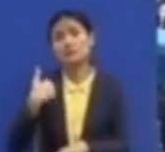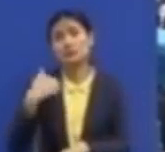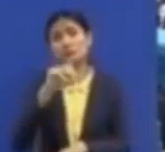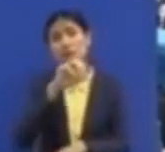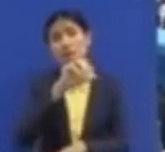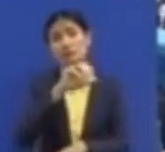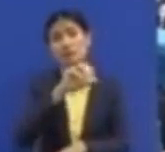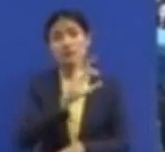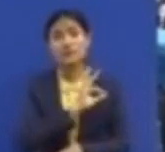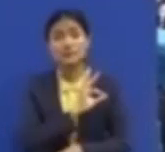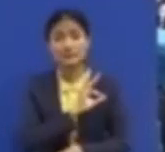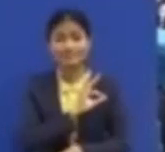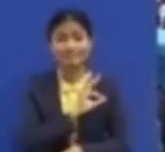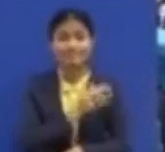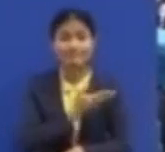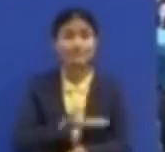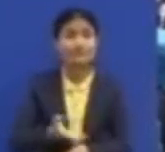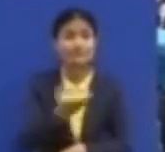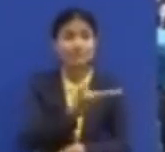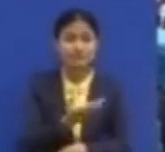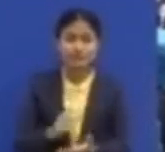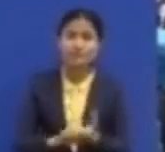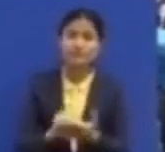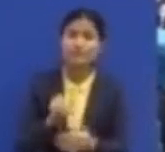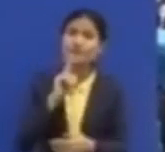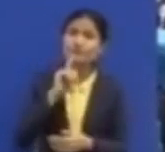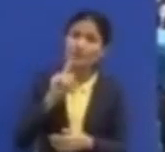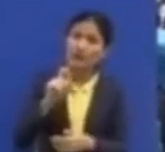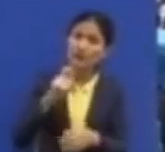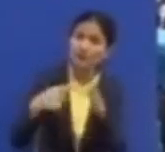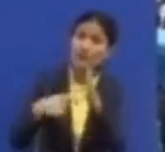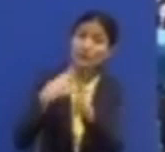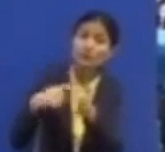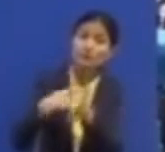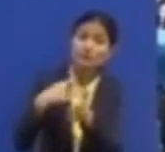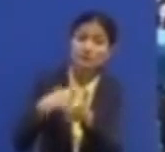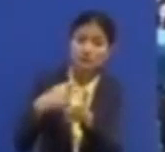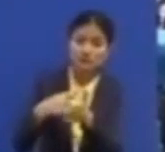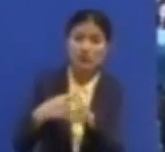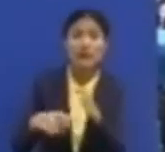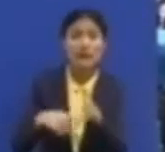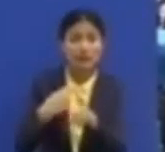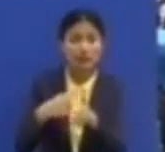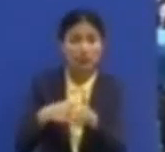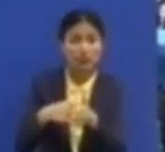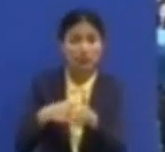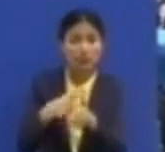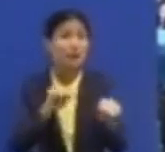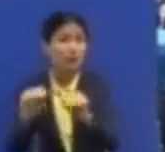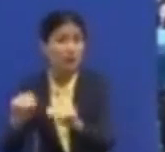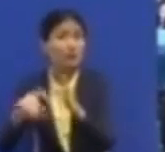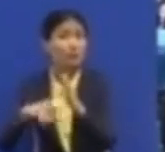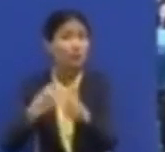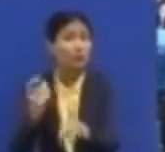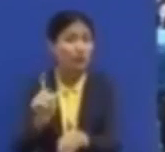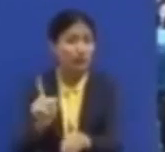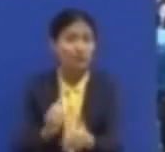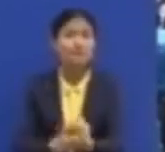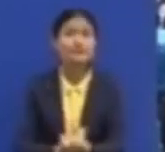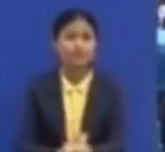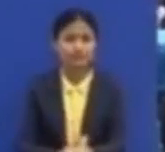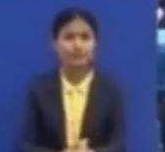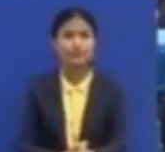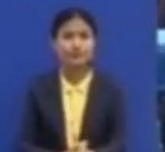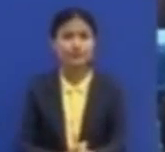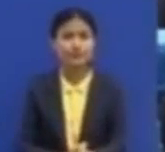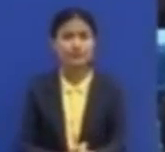ถามถึงเหตุและผลในการที่จะต้องขออนุญาตเลื่อนก็ต้องกราบเรียนบรรดาท่านสมาชิ